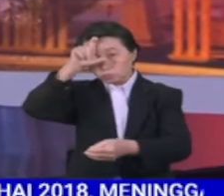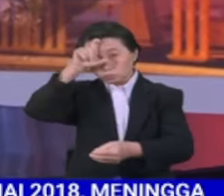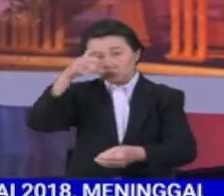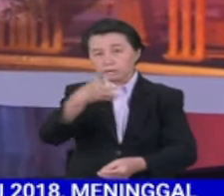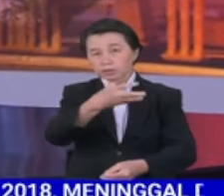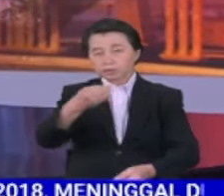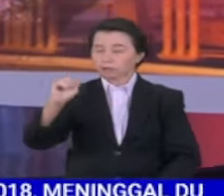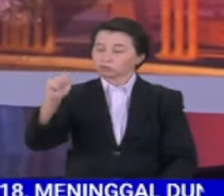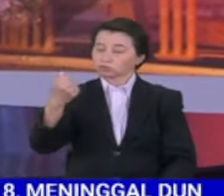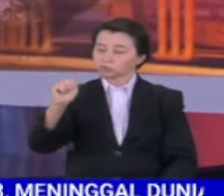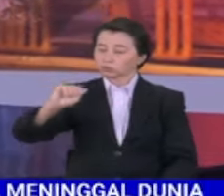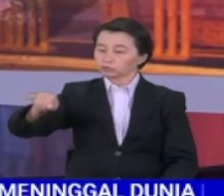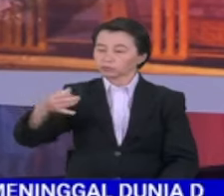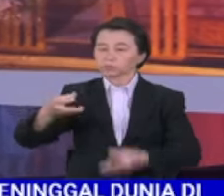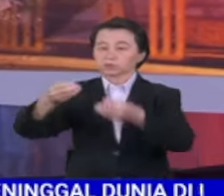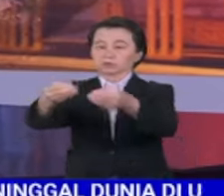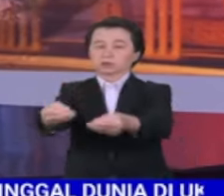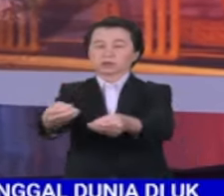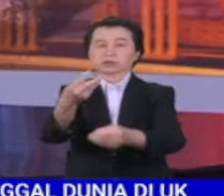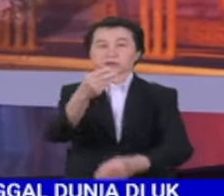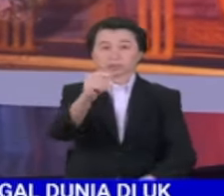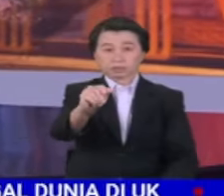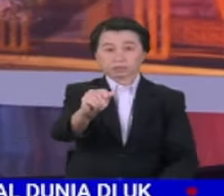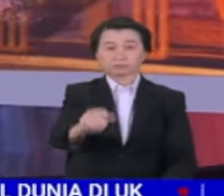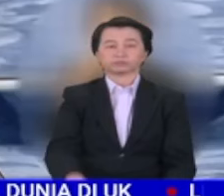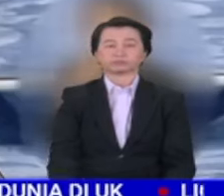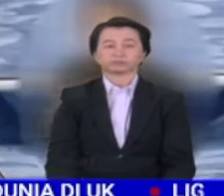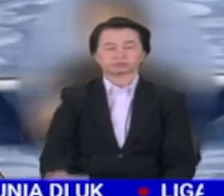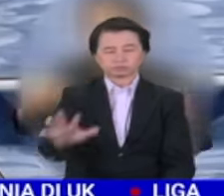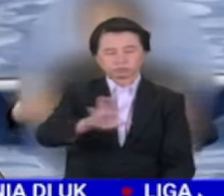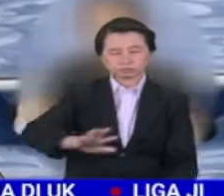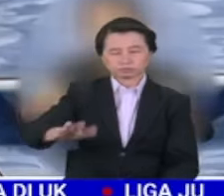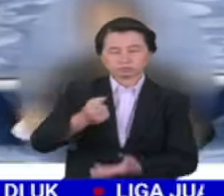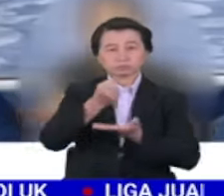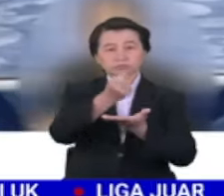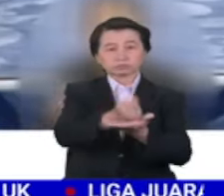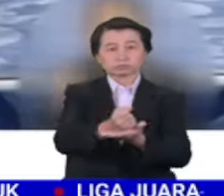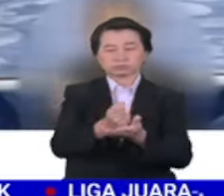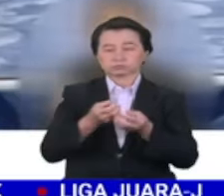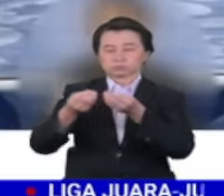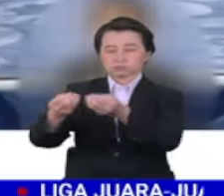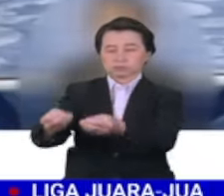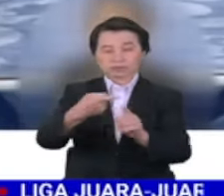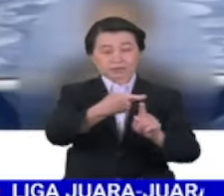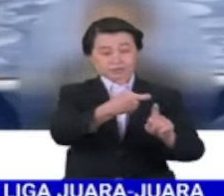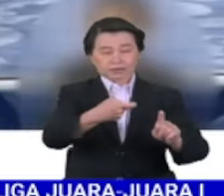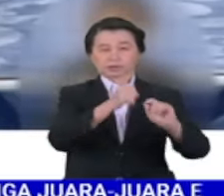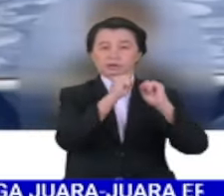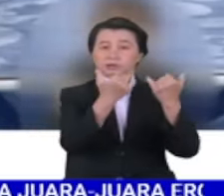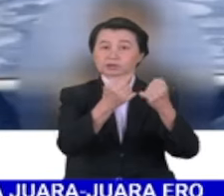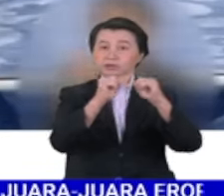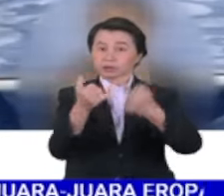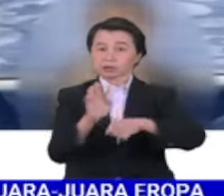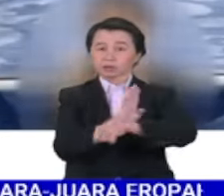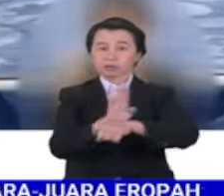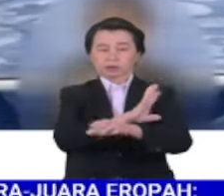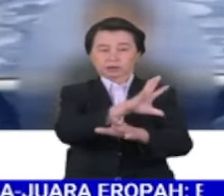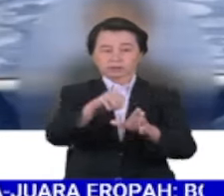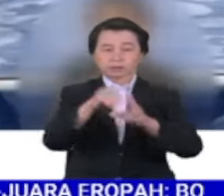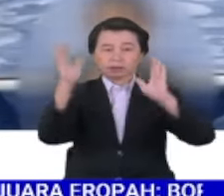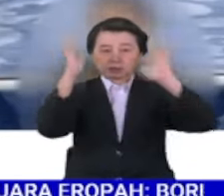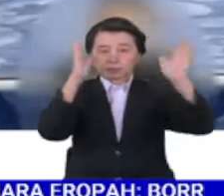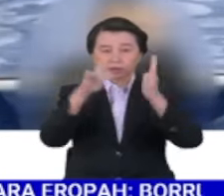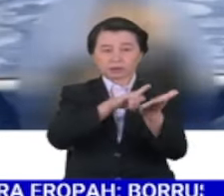menikah oleh 10 juta Ringgit lagi kepada Syria mercurity bantuan disampaikan dari syarikat-syarikat perniagaan termasuk